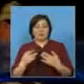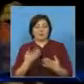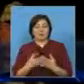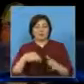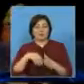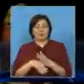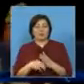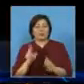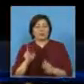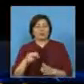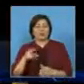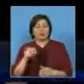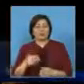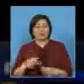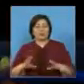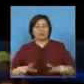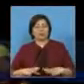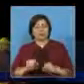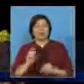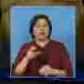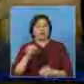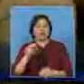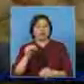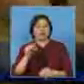«Кто заплетает гривы лошадям», «Бей дубинка»,